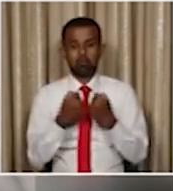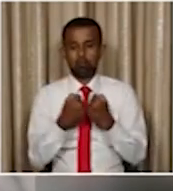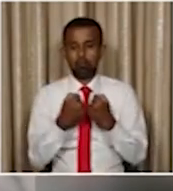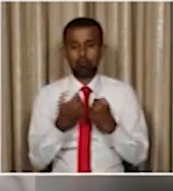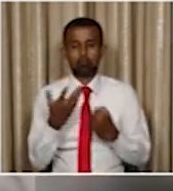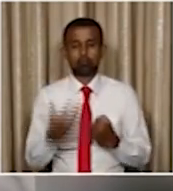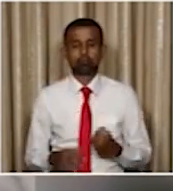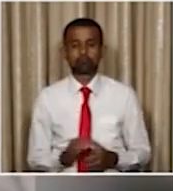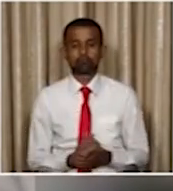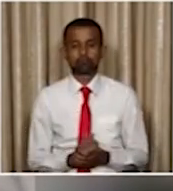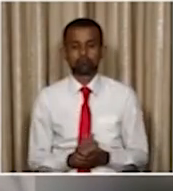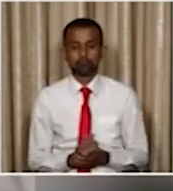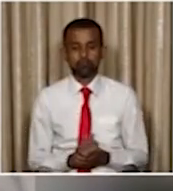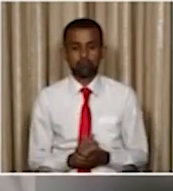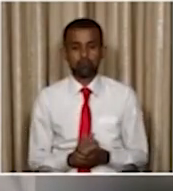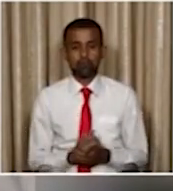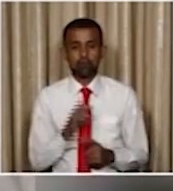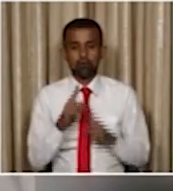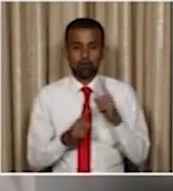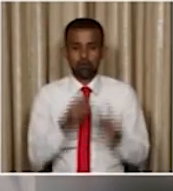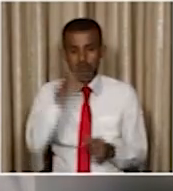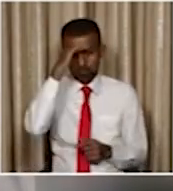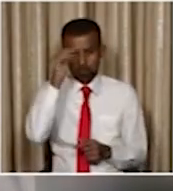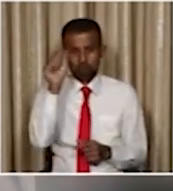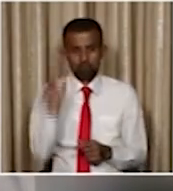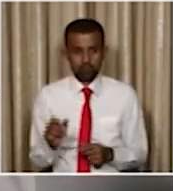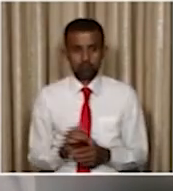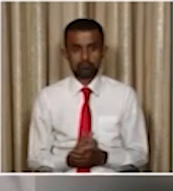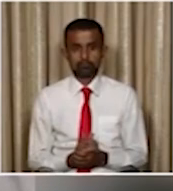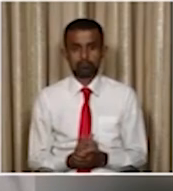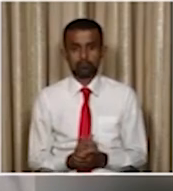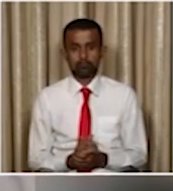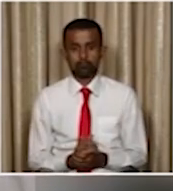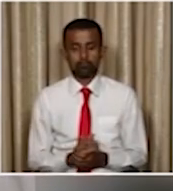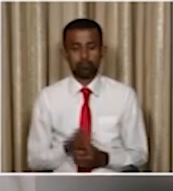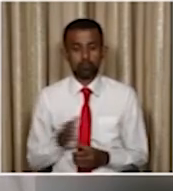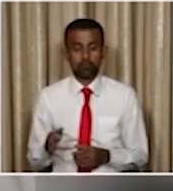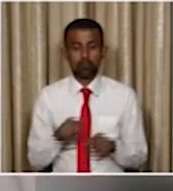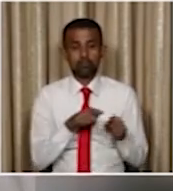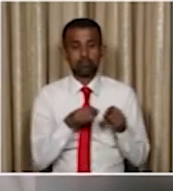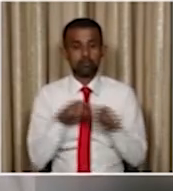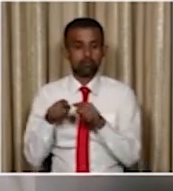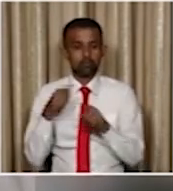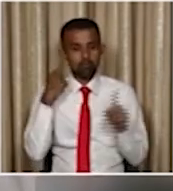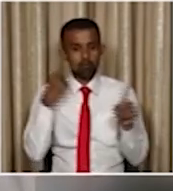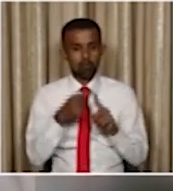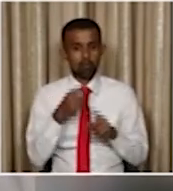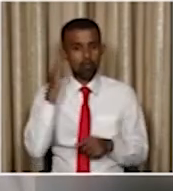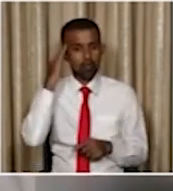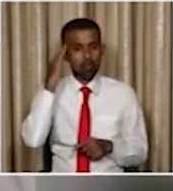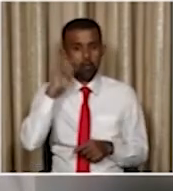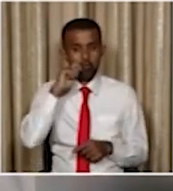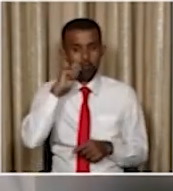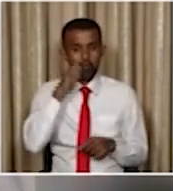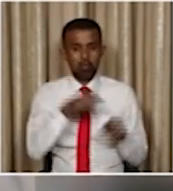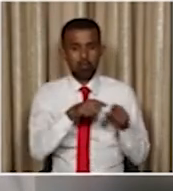වැඩිපුරම කතා වෙන්නේ ගෙවල් කුලී ආදායම් මත පැනවෙන බද්ද පිළිබඳව. පුද්ගලික සතු පළමු දේපල යෝජිත කුලී ආදායම් බද්දෙන් නිදහස්